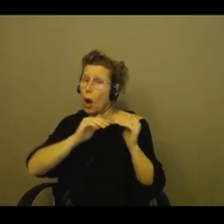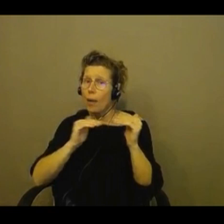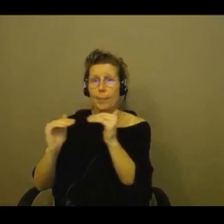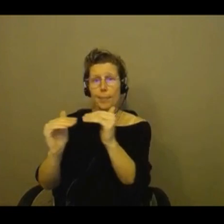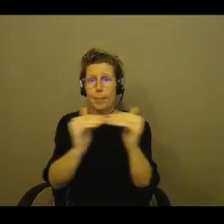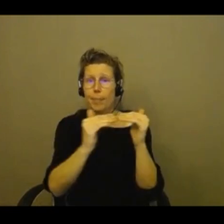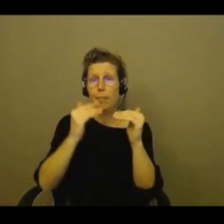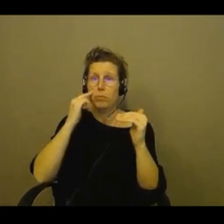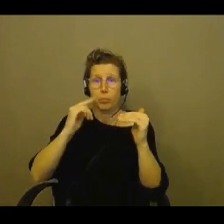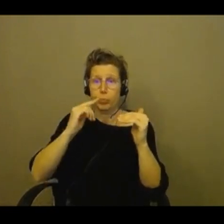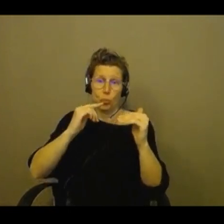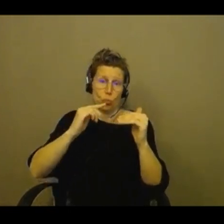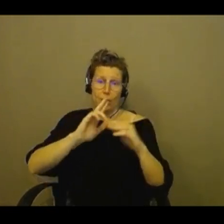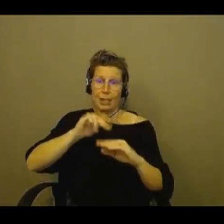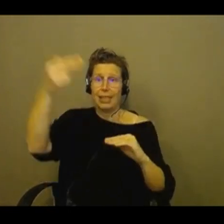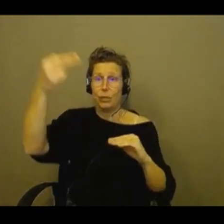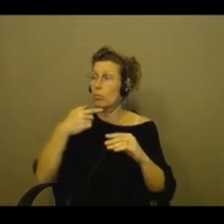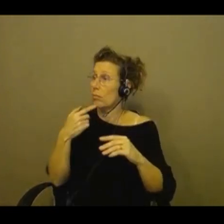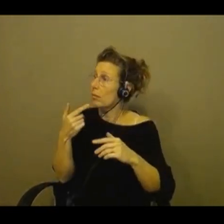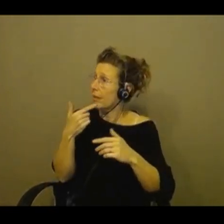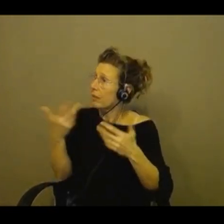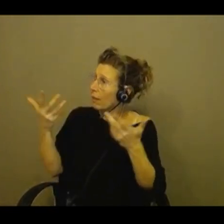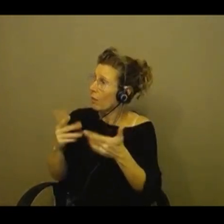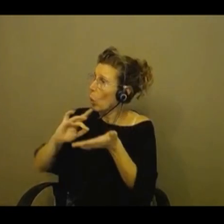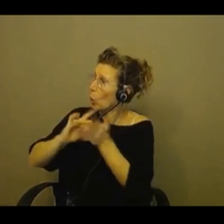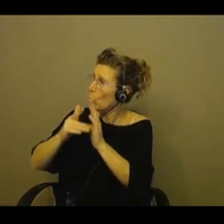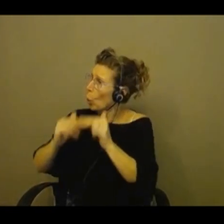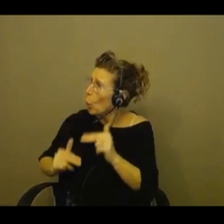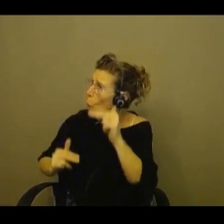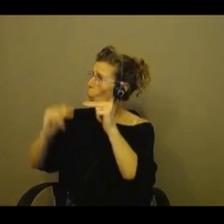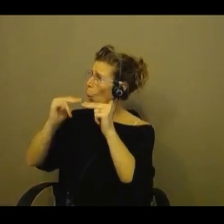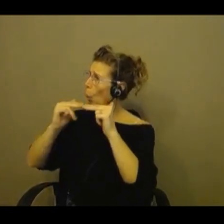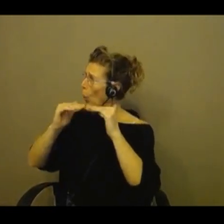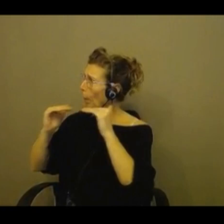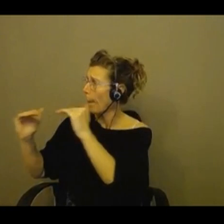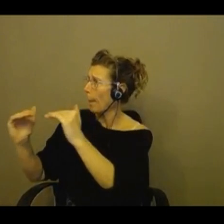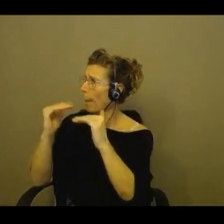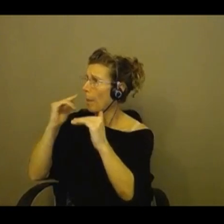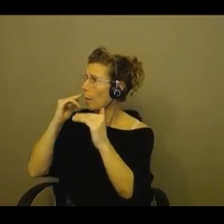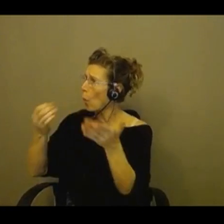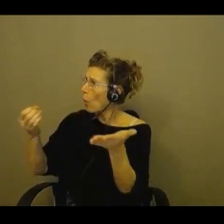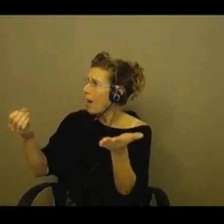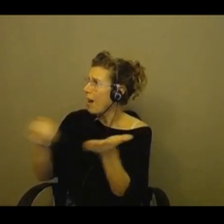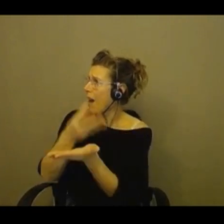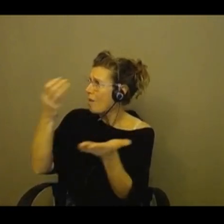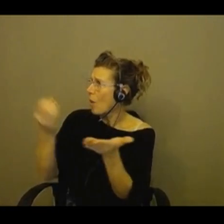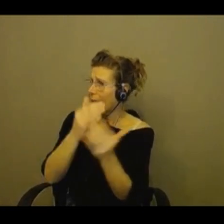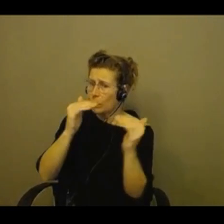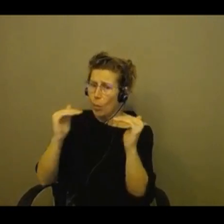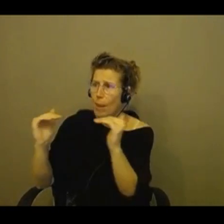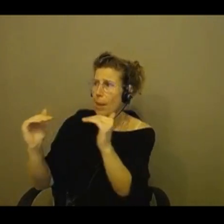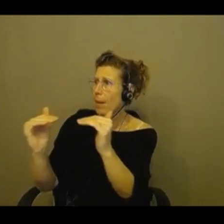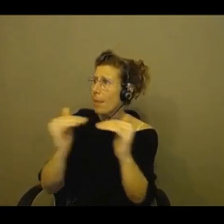volonté d'uniformiser pour que tout le monde ait accès à ces informations, donc des lendemains plus simples quelque